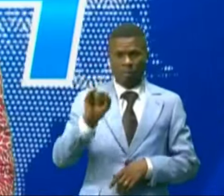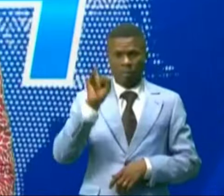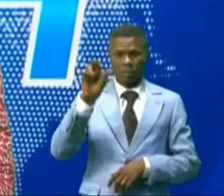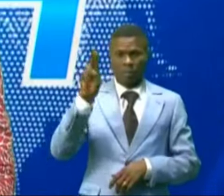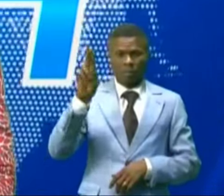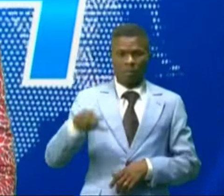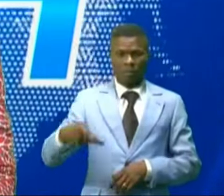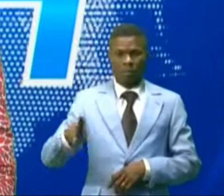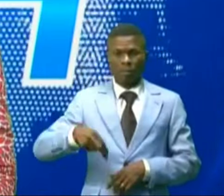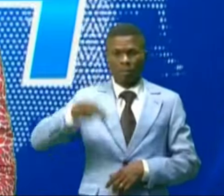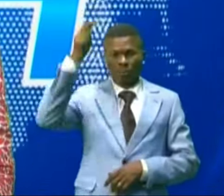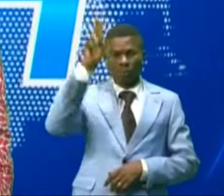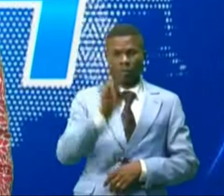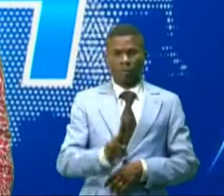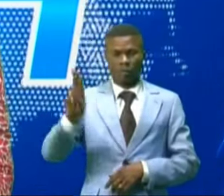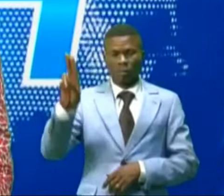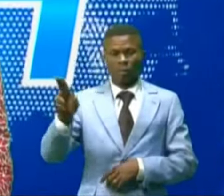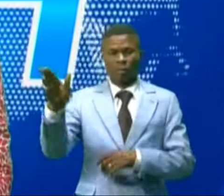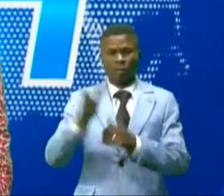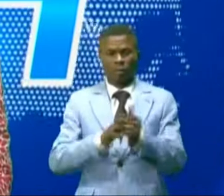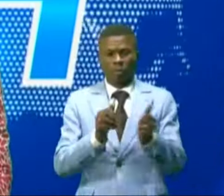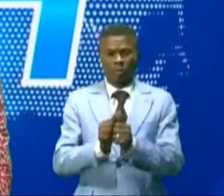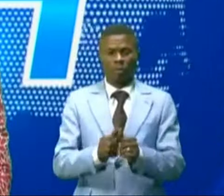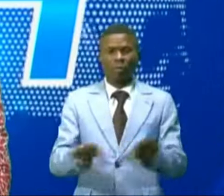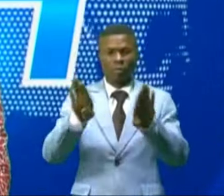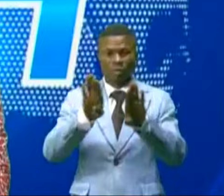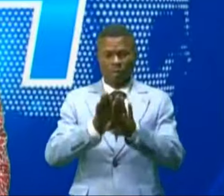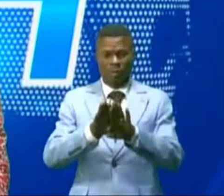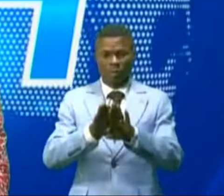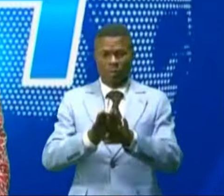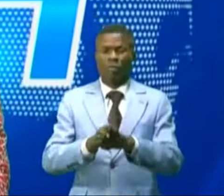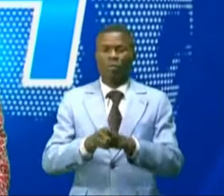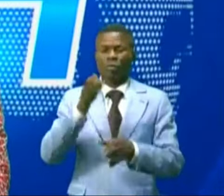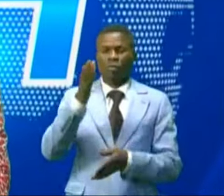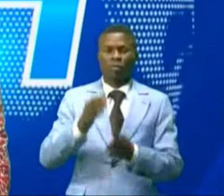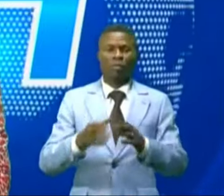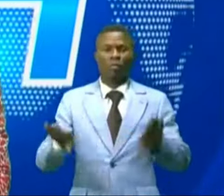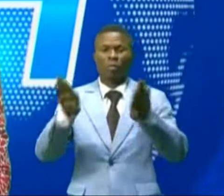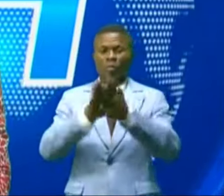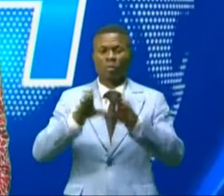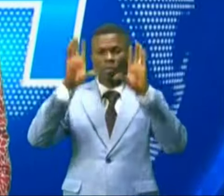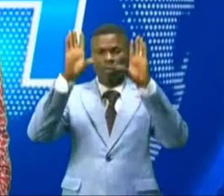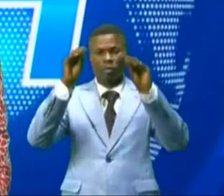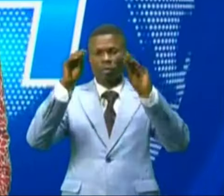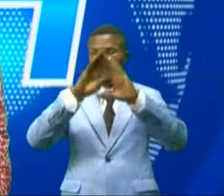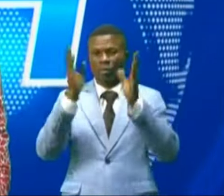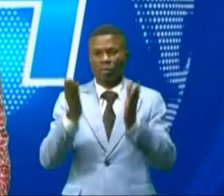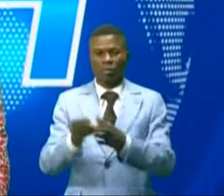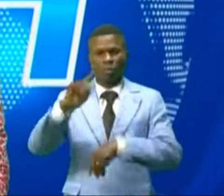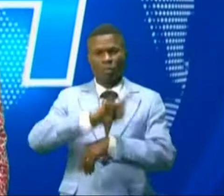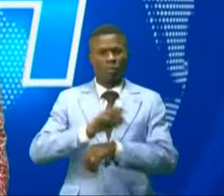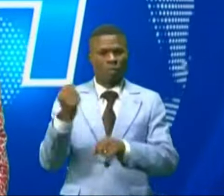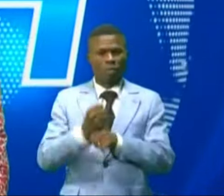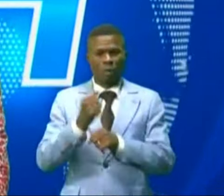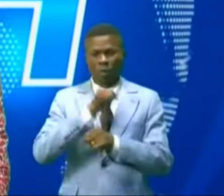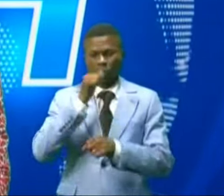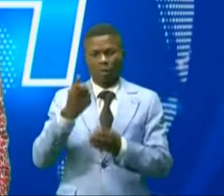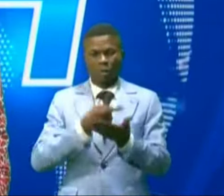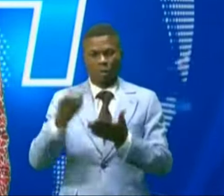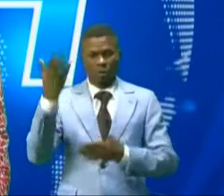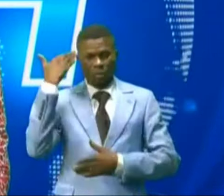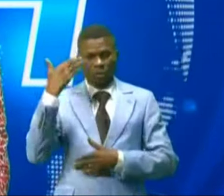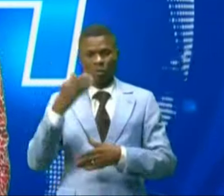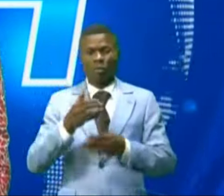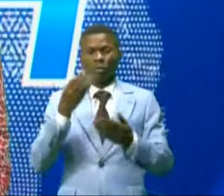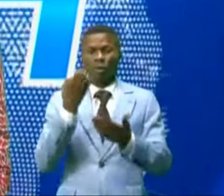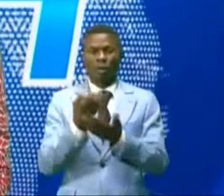province du Haut-Uele, paralysée avec des journées, ville morte, boutiques et magasins toujours fermés depuis quelques jours. Les